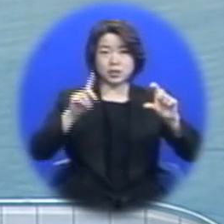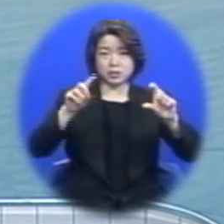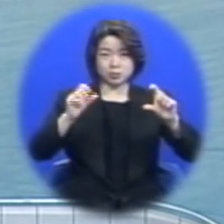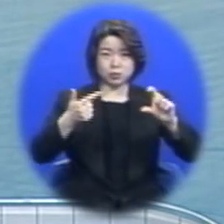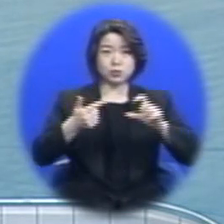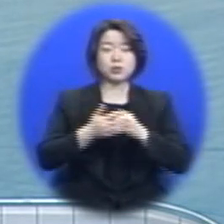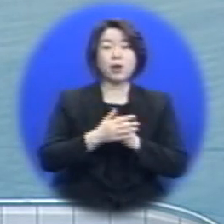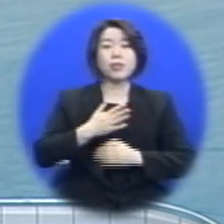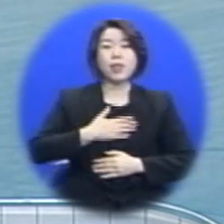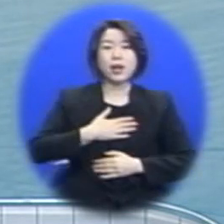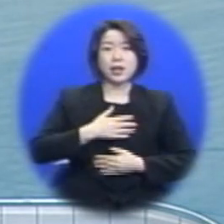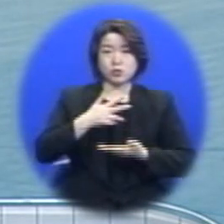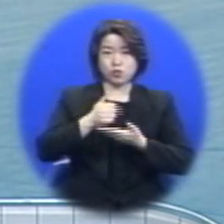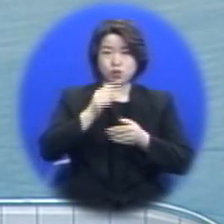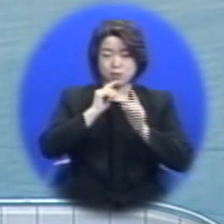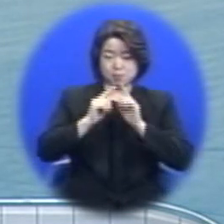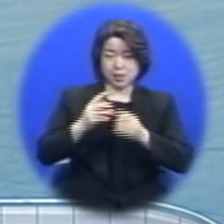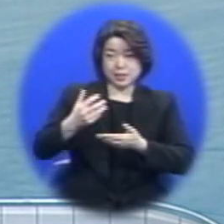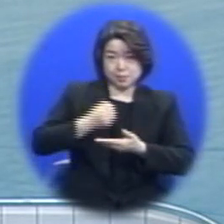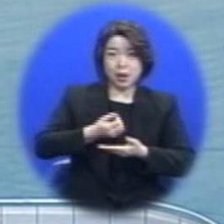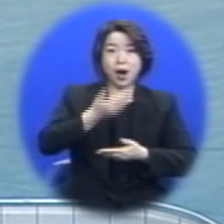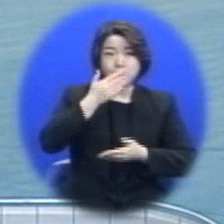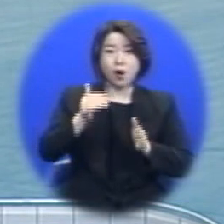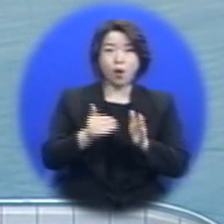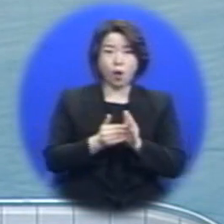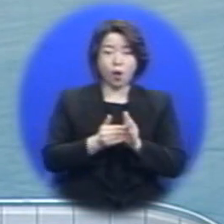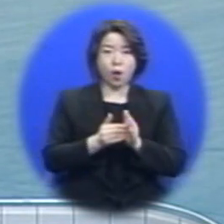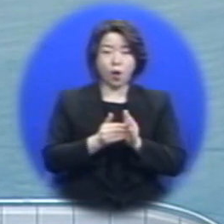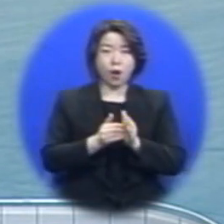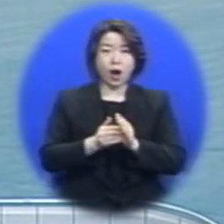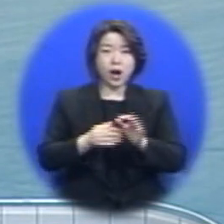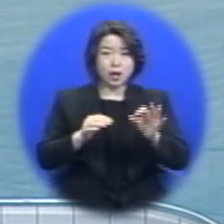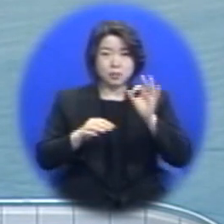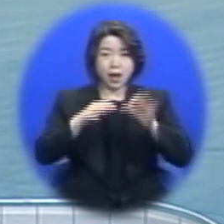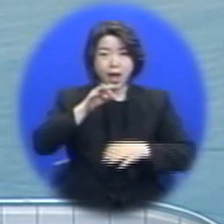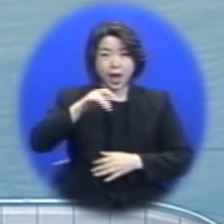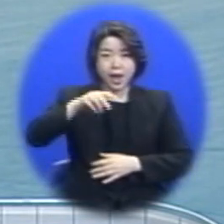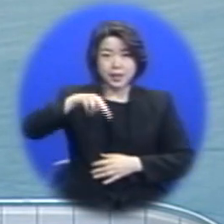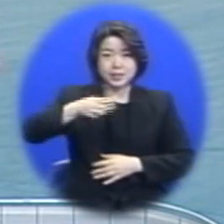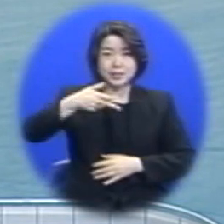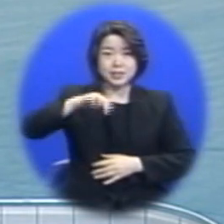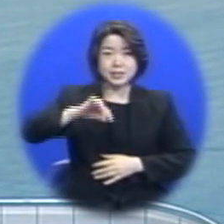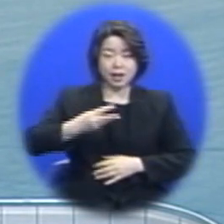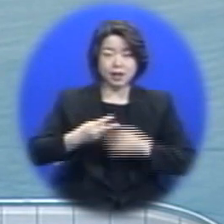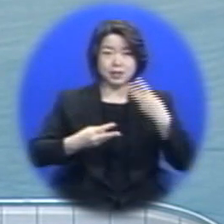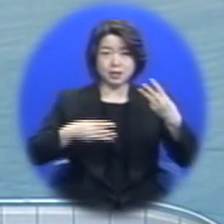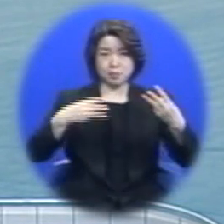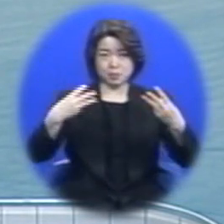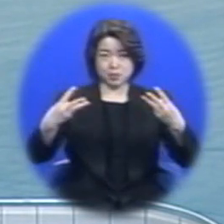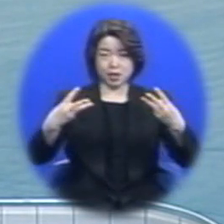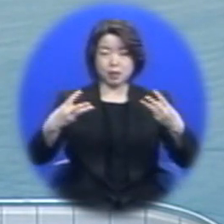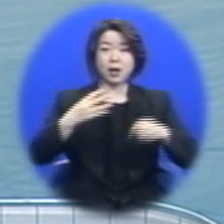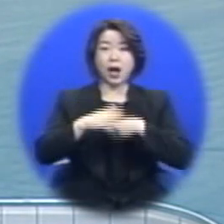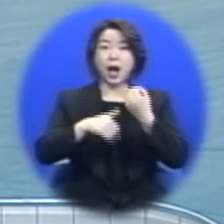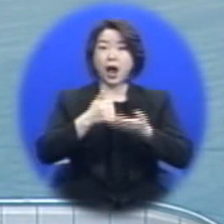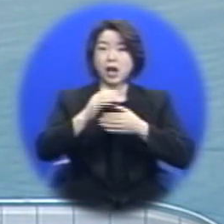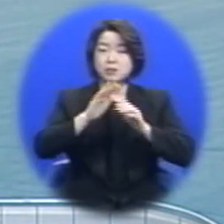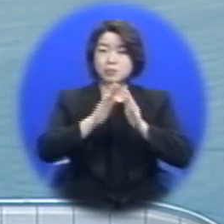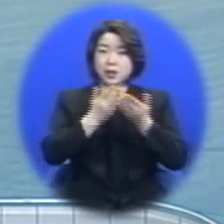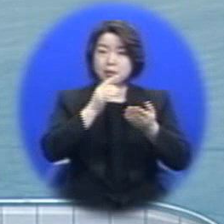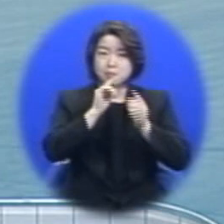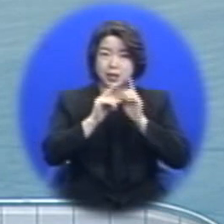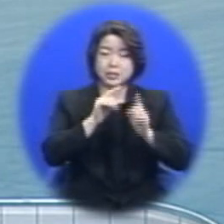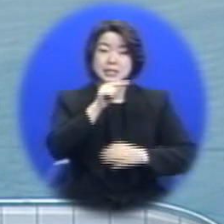먹었사오니 그렇게 표현하고 에스겔서도 3장 3절에 보면 하나님의 성경 말씀을 내 배에